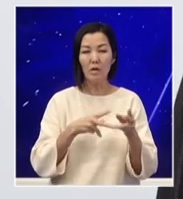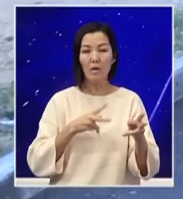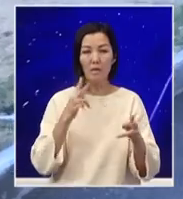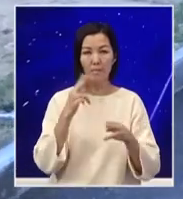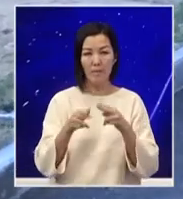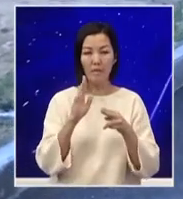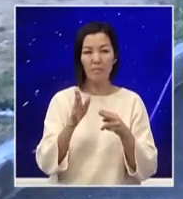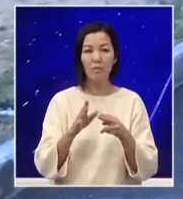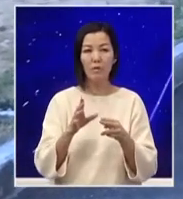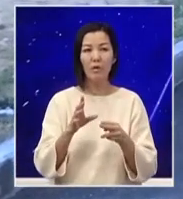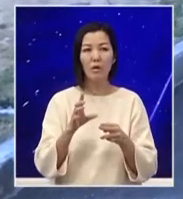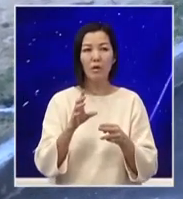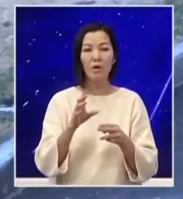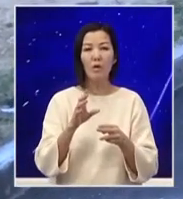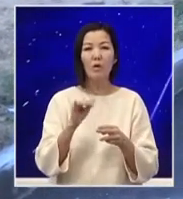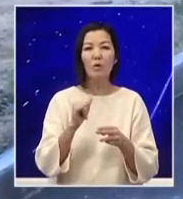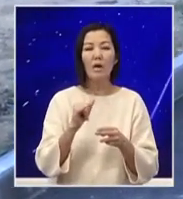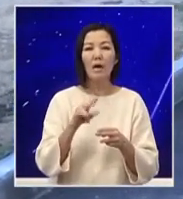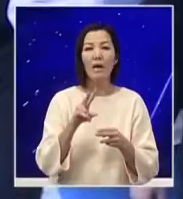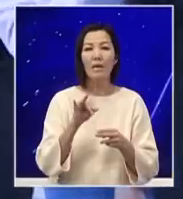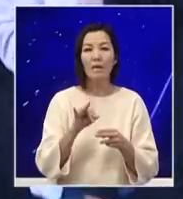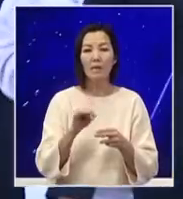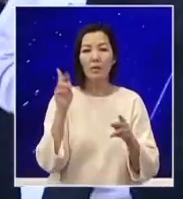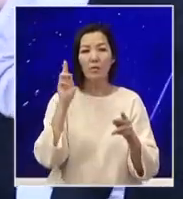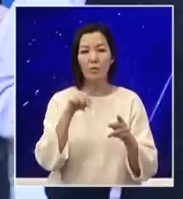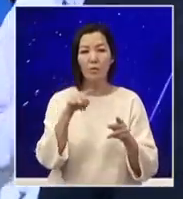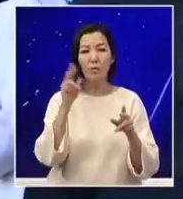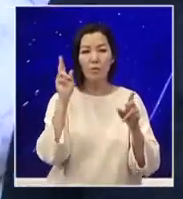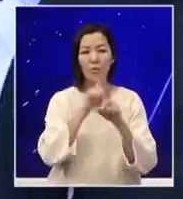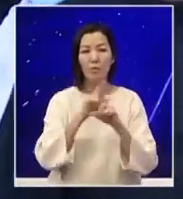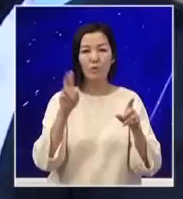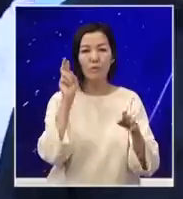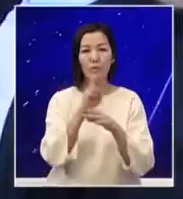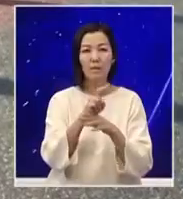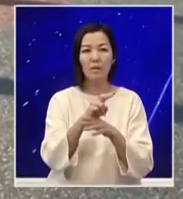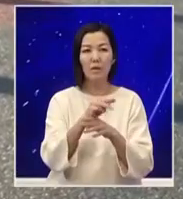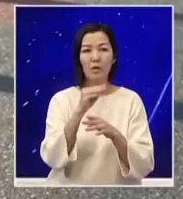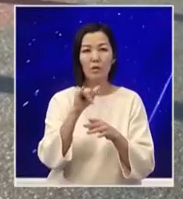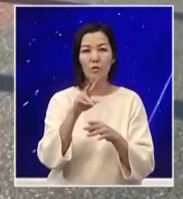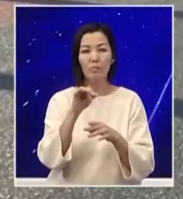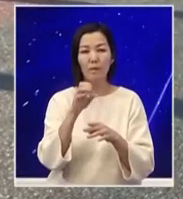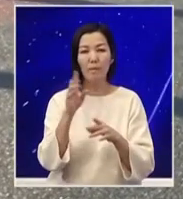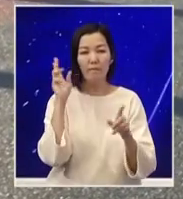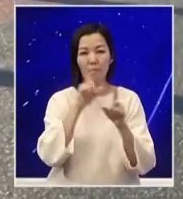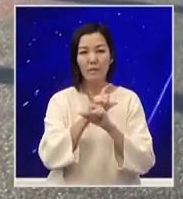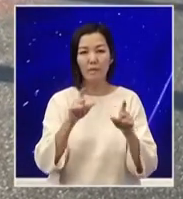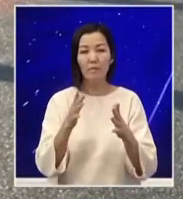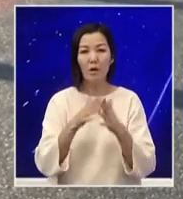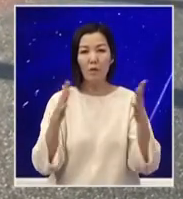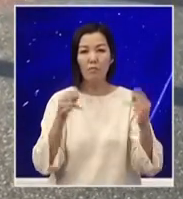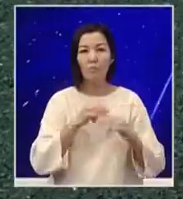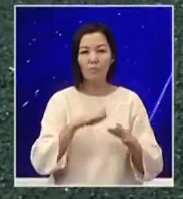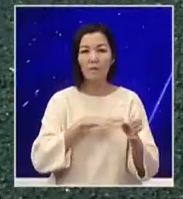отырмыз. Рустам Али номер 19-ші мектепке де ат басын бұрды. Мағжан Жұмабаев есімімен аталатын оқу ордасында да ауқымды